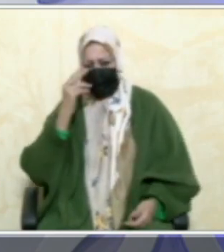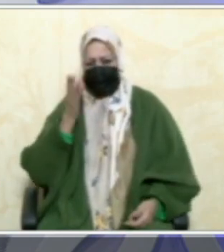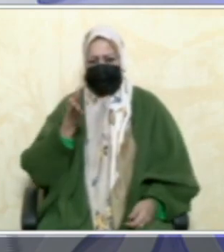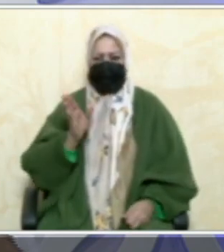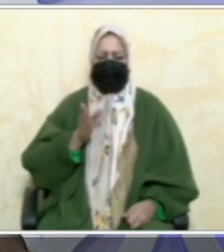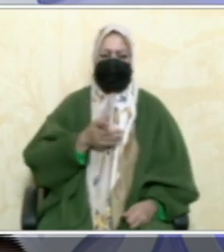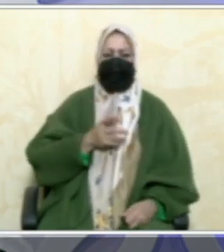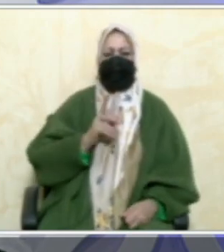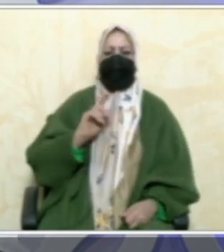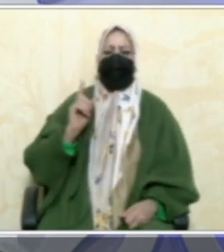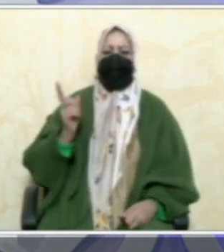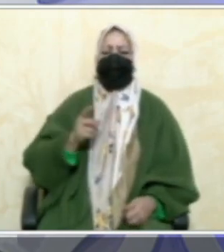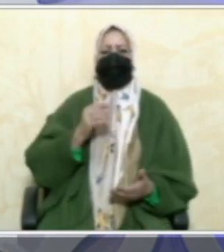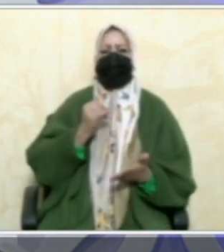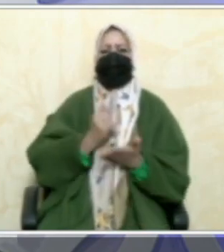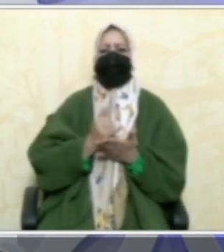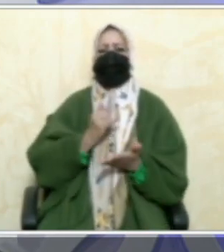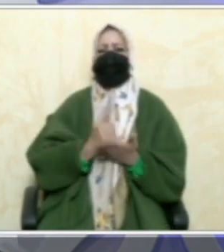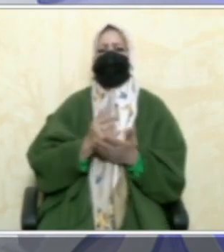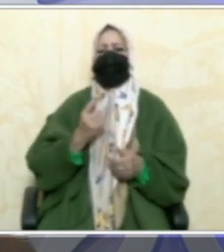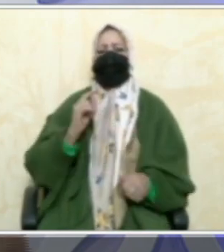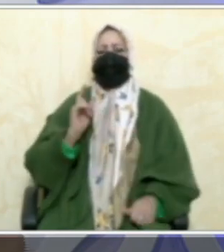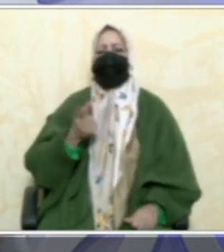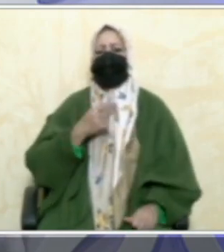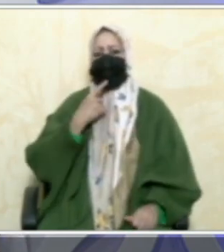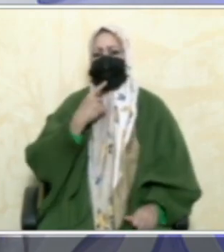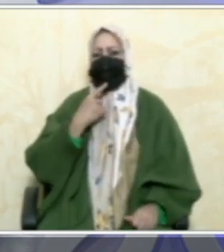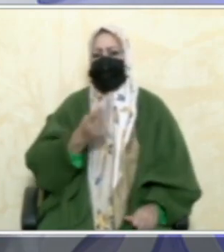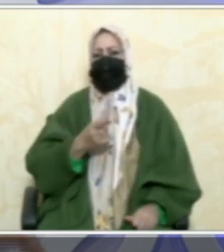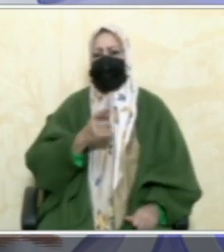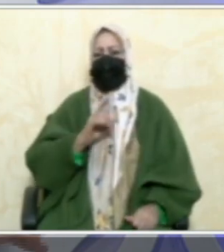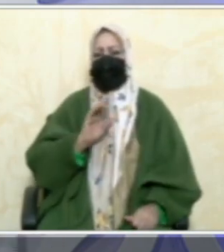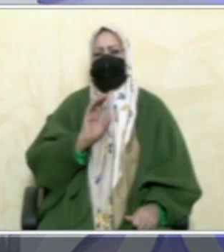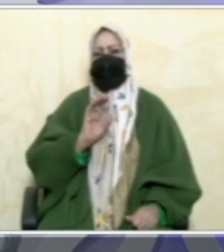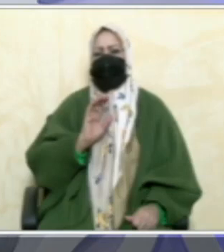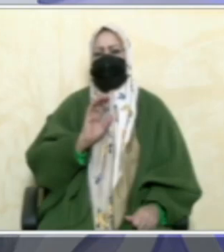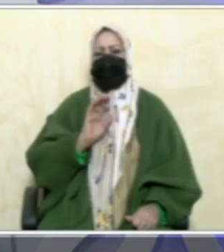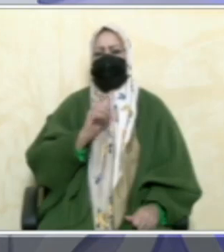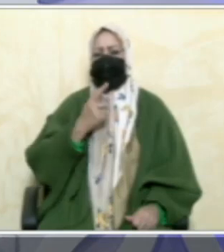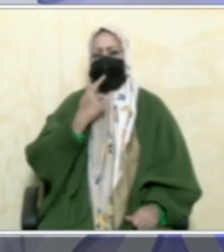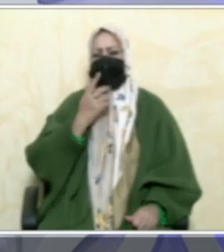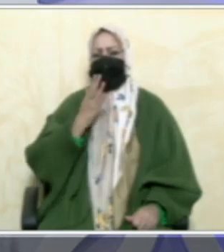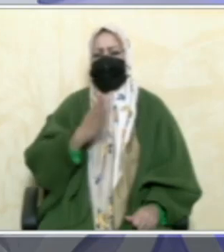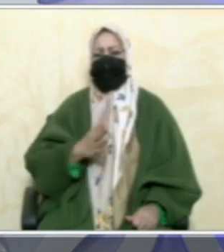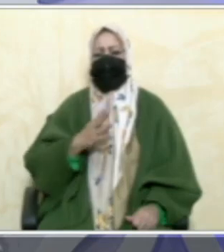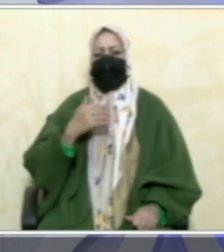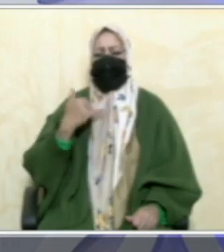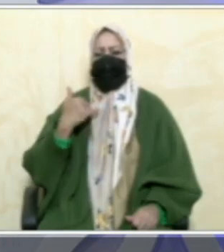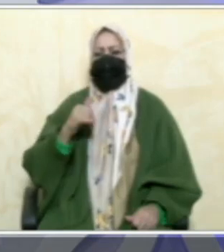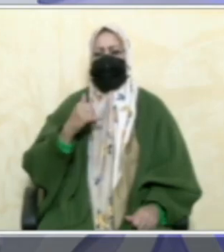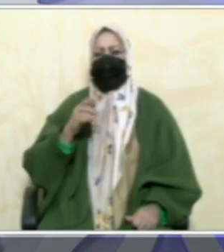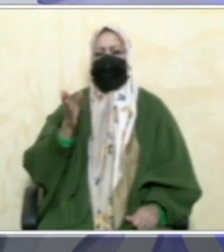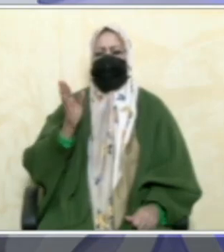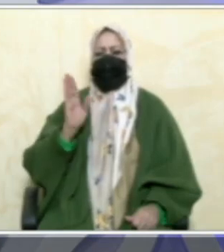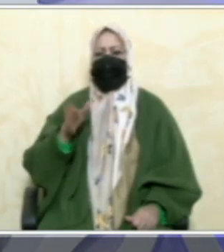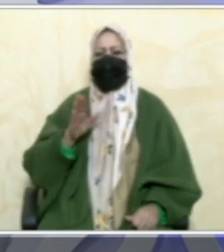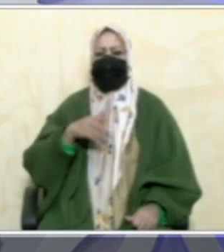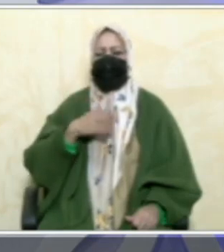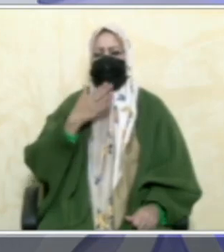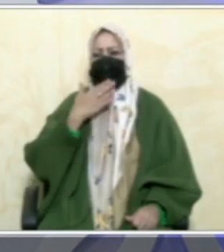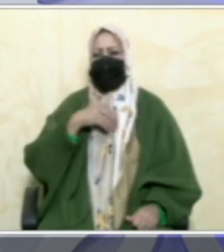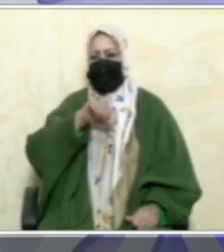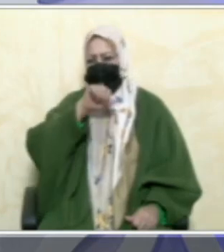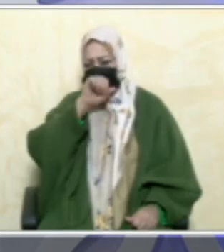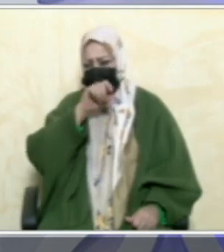في غالب هؤلاء لو كانوا حقيقيين فهم المثبطون المخذلون، والقرآن نص عليهم